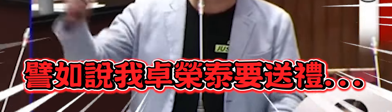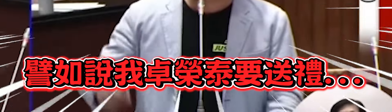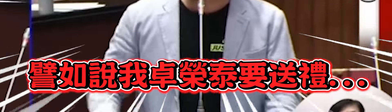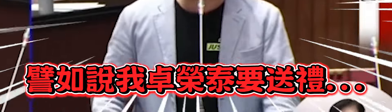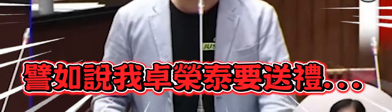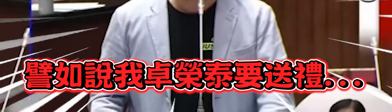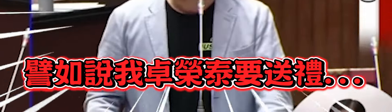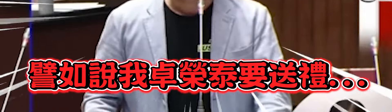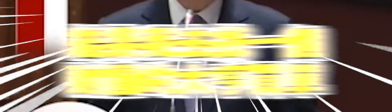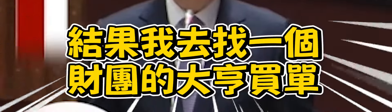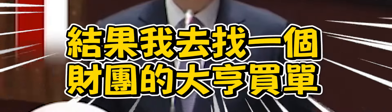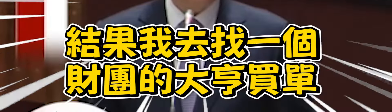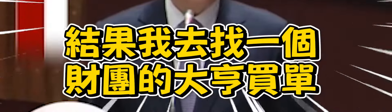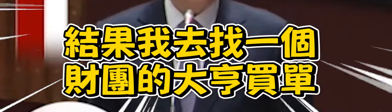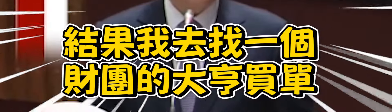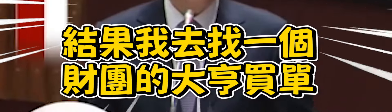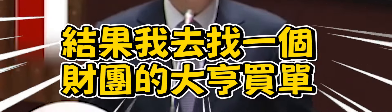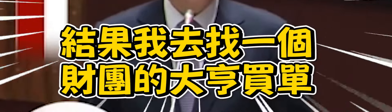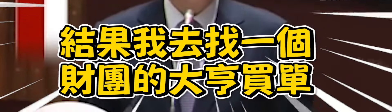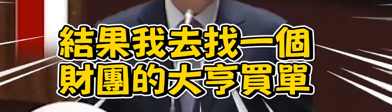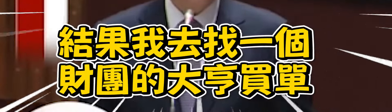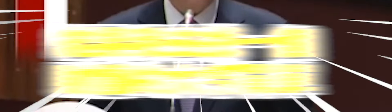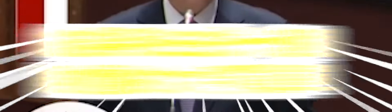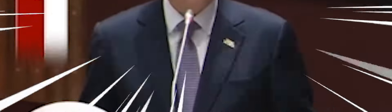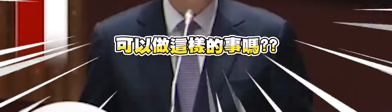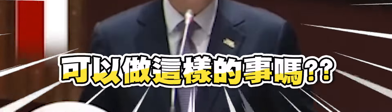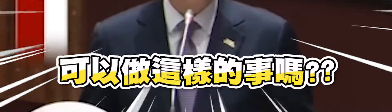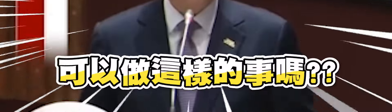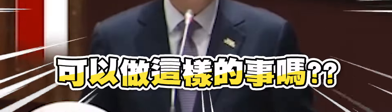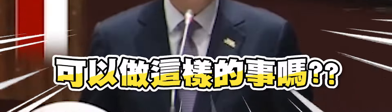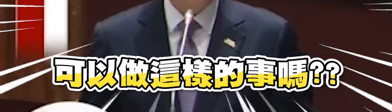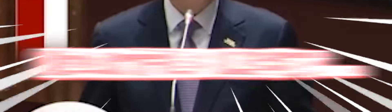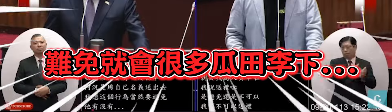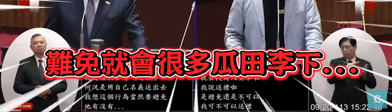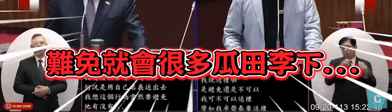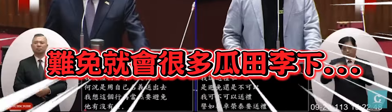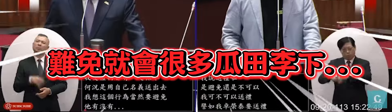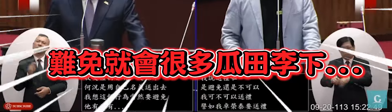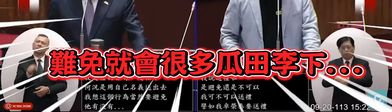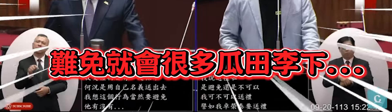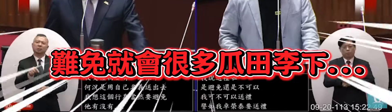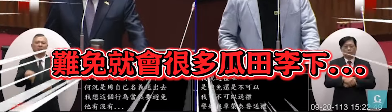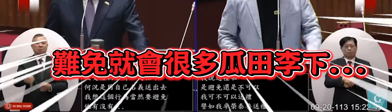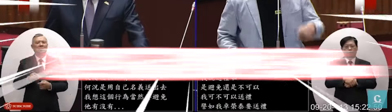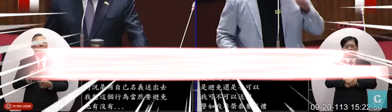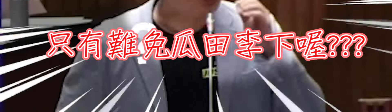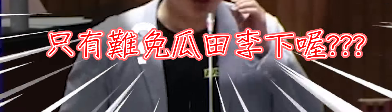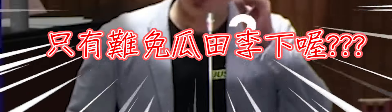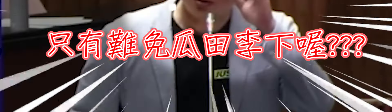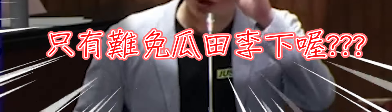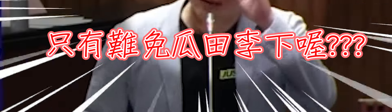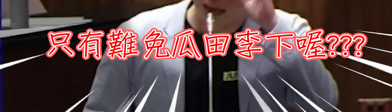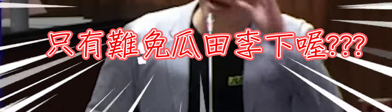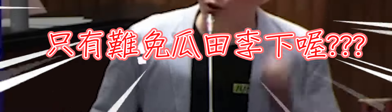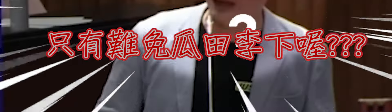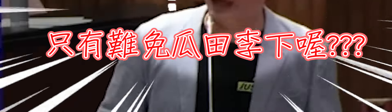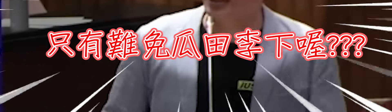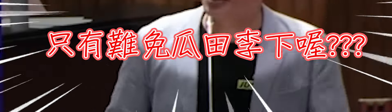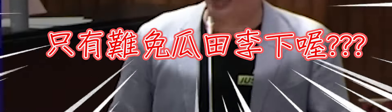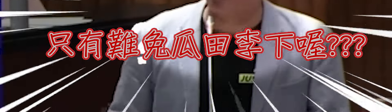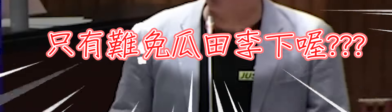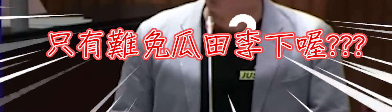如说我卓龙泰要送礼，结果我去找一个财团的大亨买单，可以做这样的事吗？ 难免就会有很多瓜田李下。 只有难